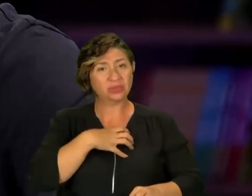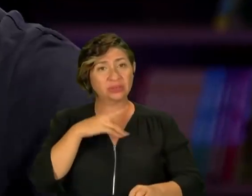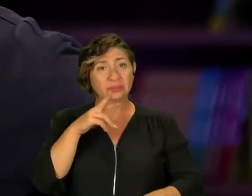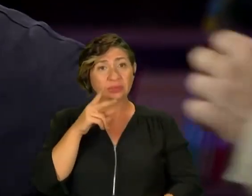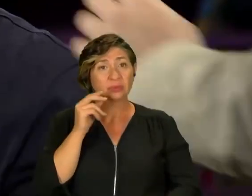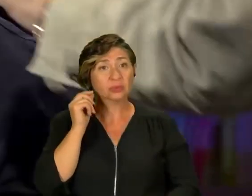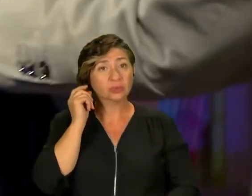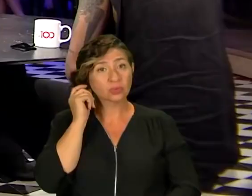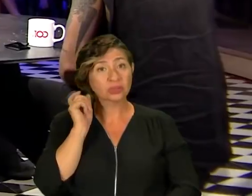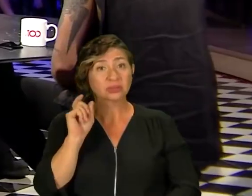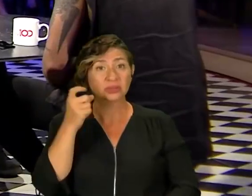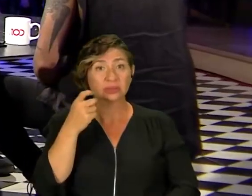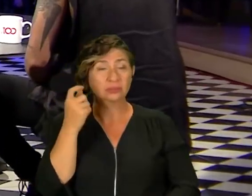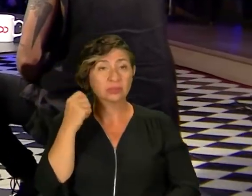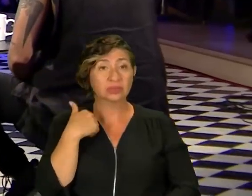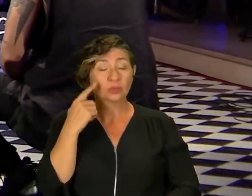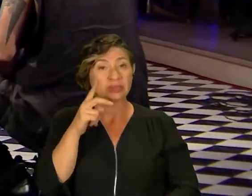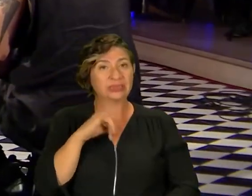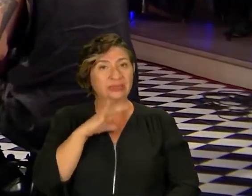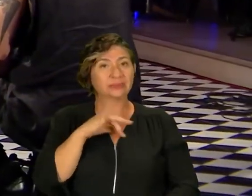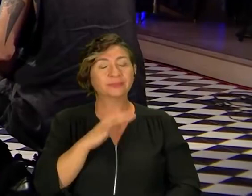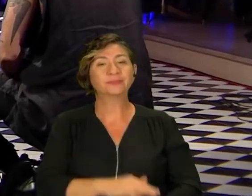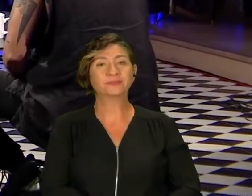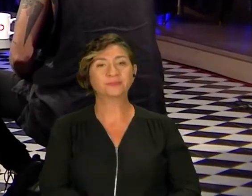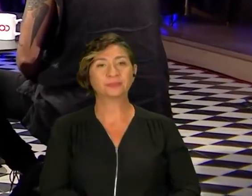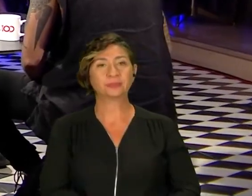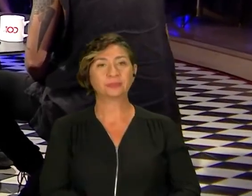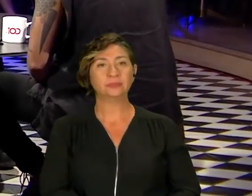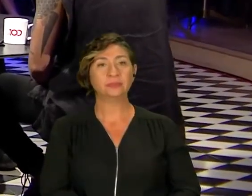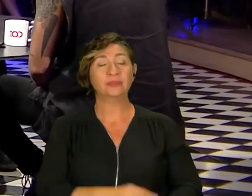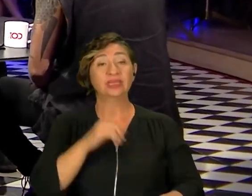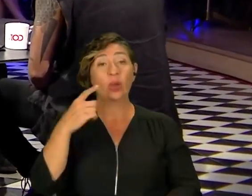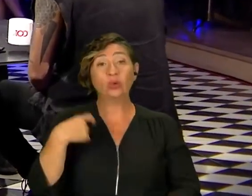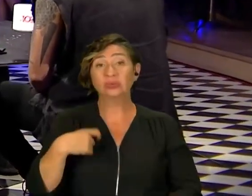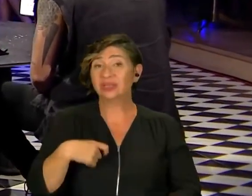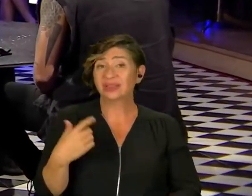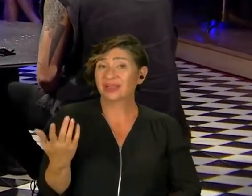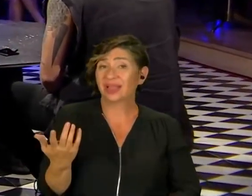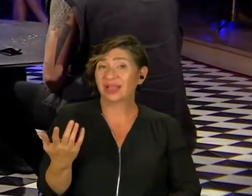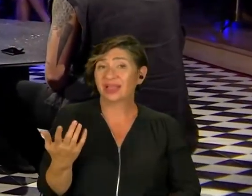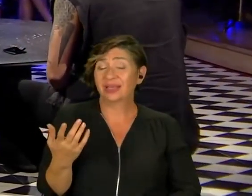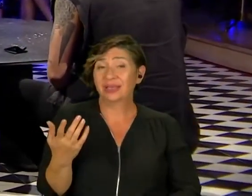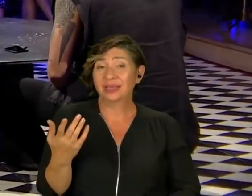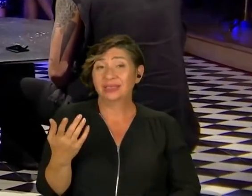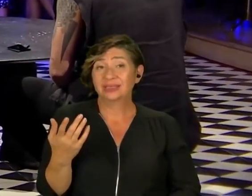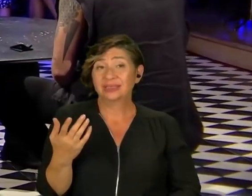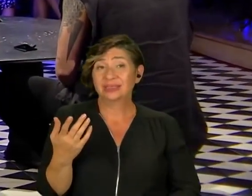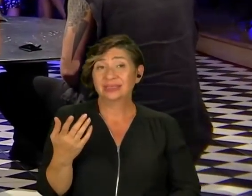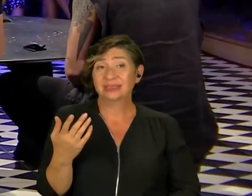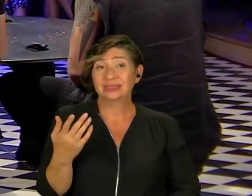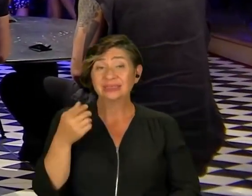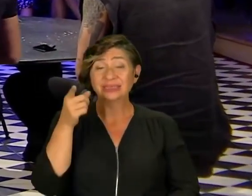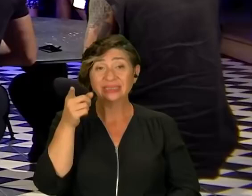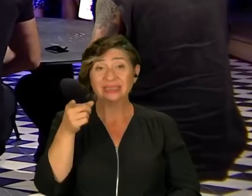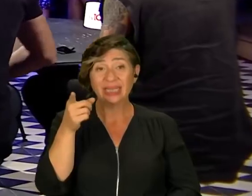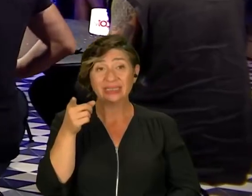Kulağına şunu takacağım. Özür dilerim şu şey. Yani senin özelliğin nedir? Yani sen bir şey misin